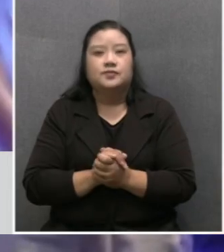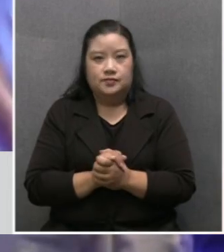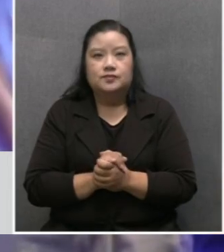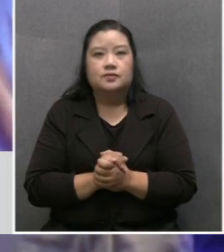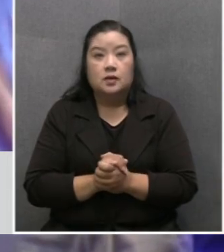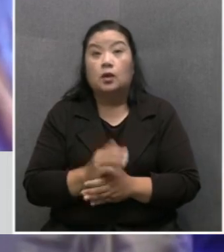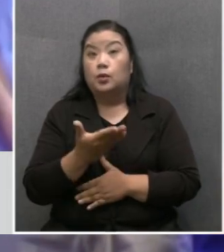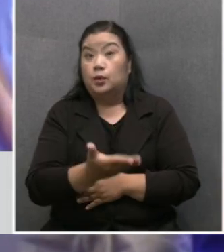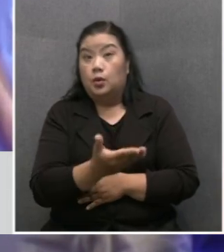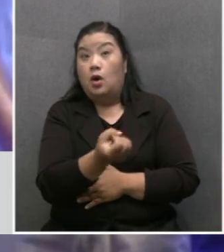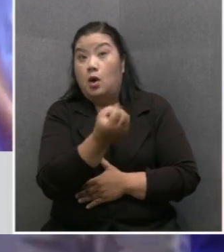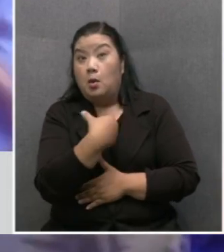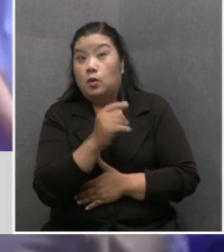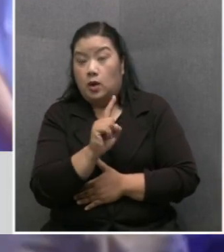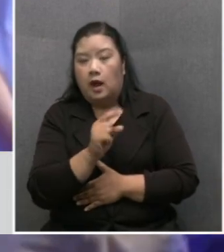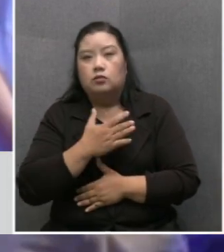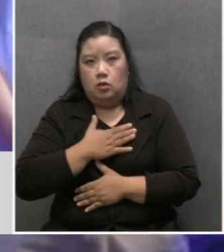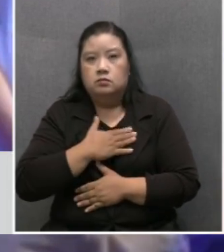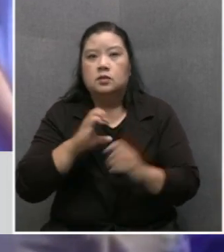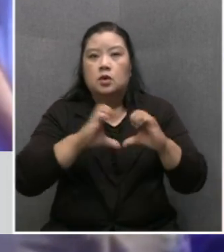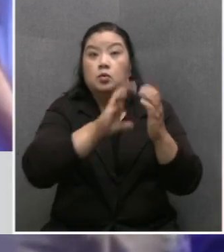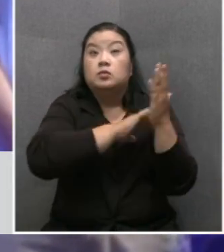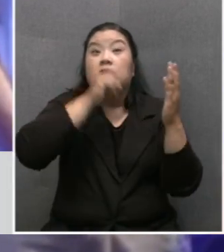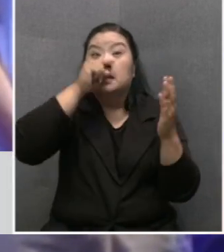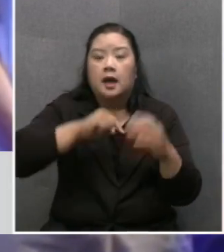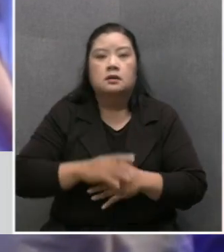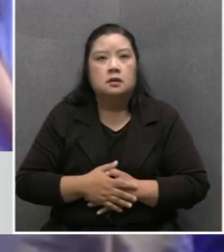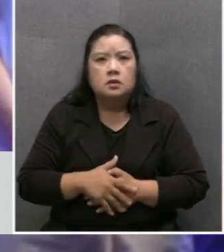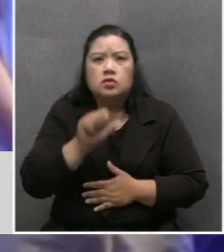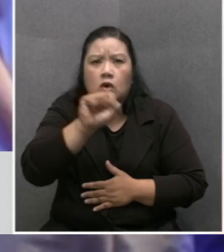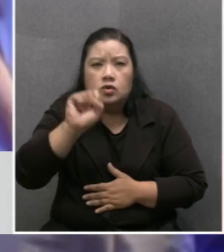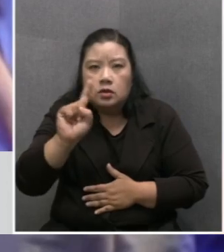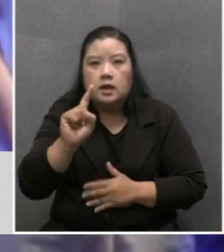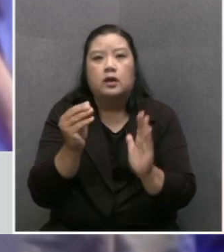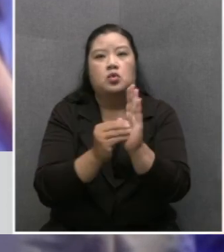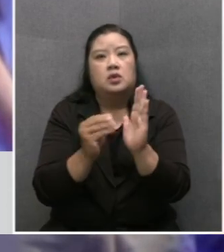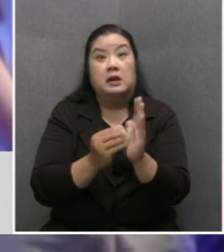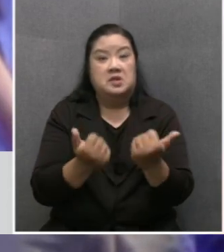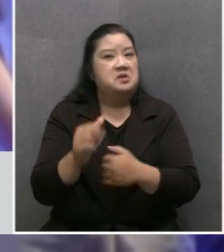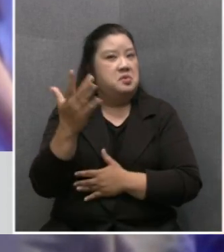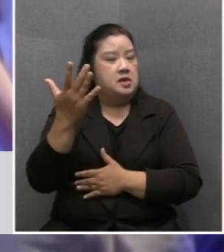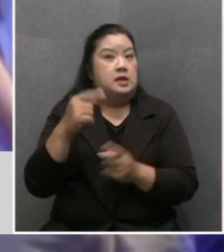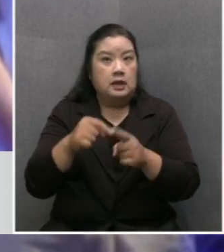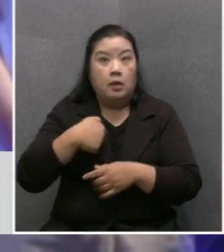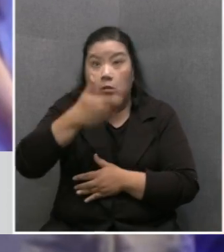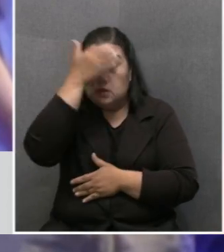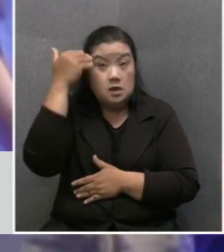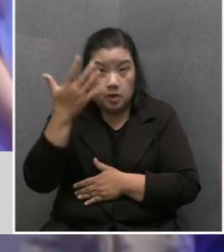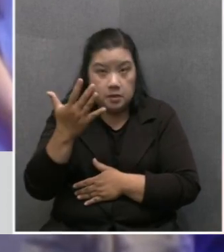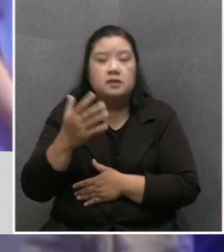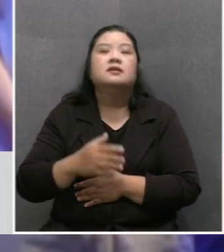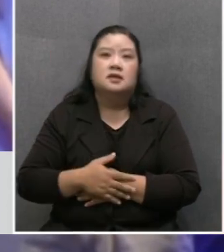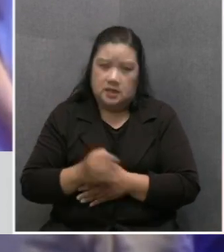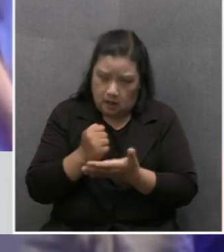อนุทินก็ย้ำว่าพรรคภูมิใจไทยไม่เคยมีส.ส.กทม.เลยนะครับแต่ก็ไม่เคยลืมคนกทม.ดังนั้นการเลือกตั้ง